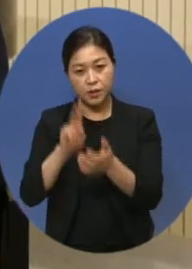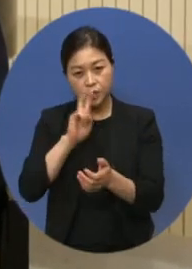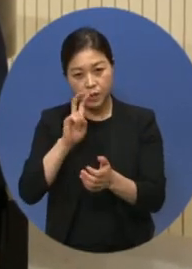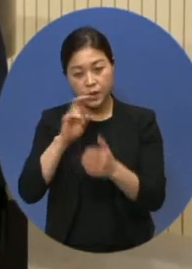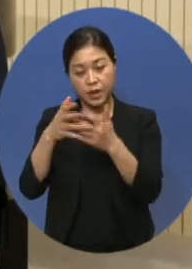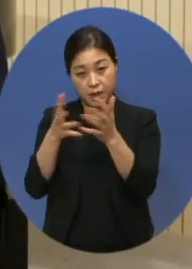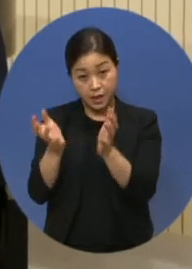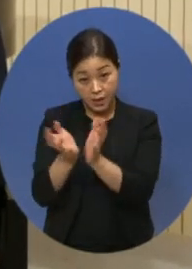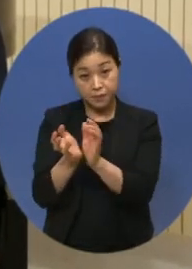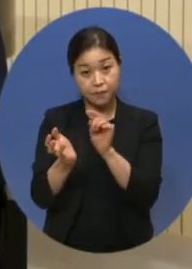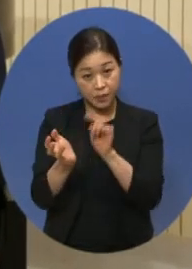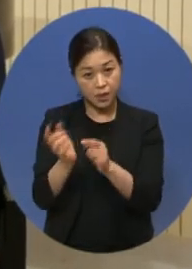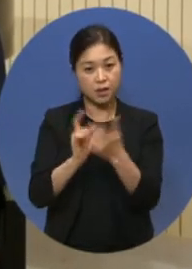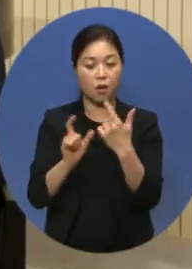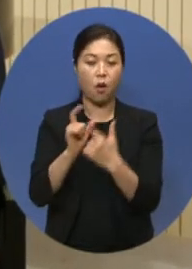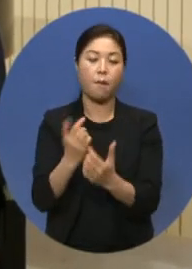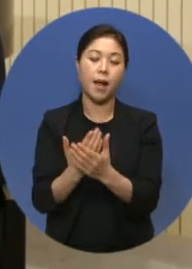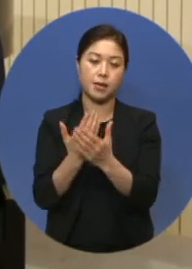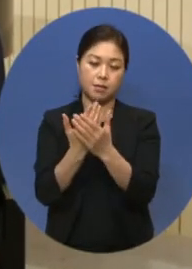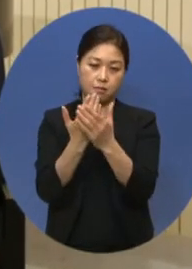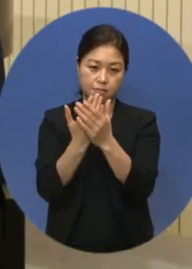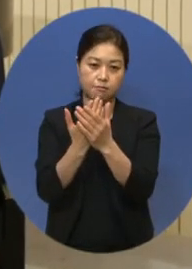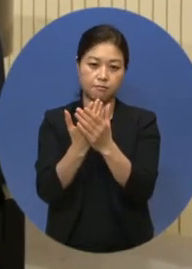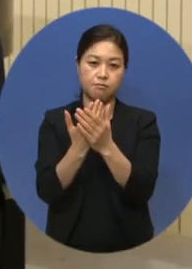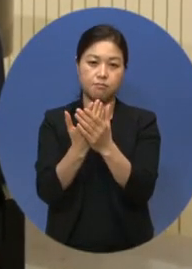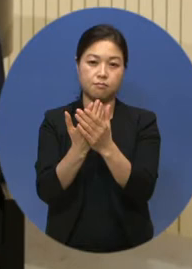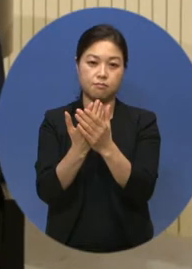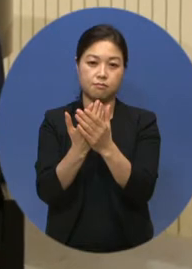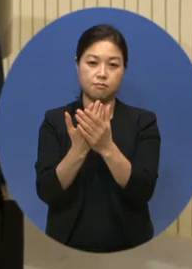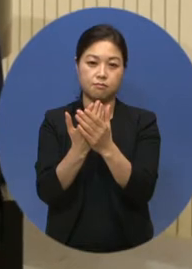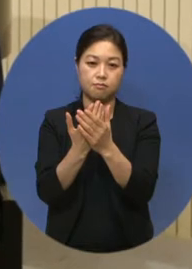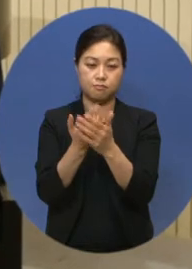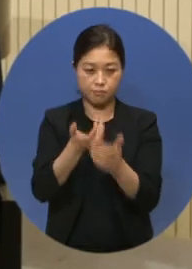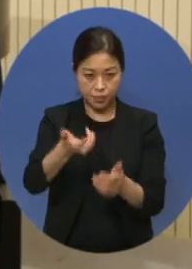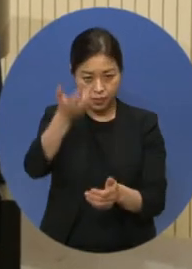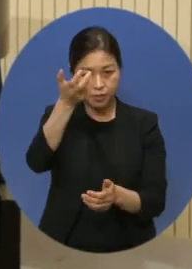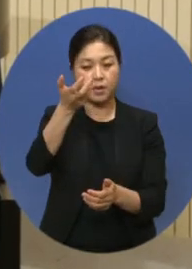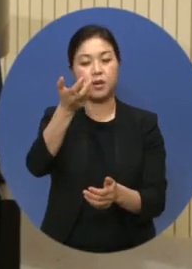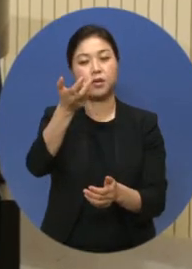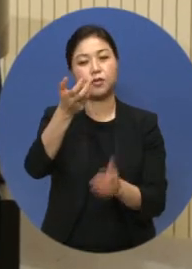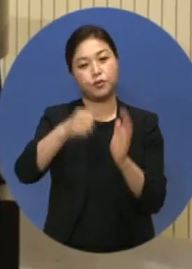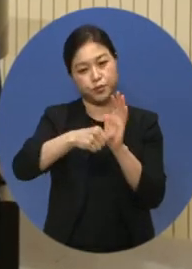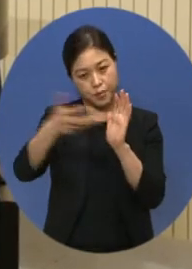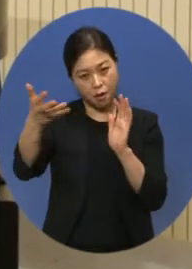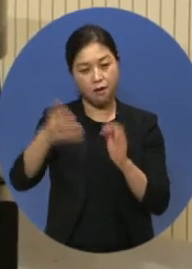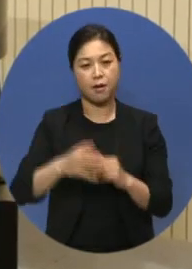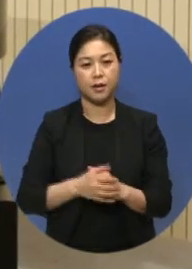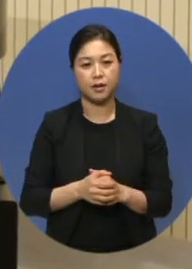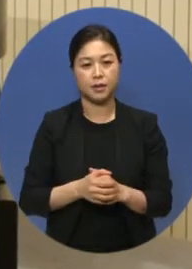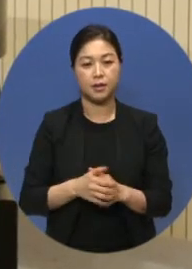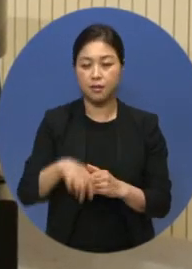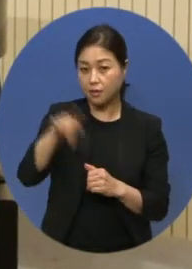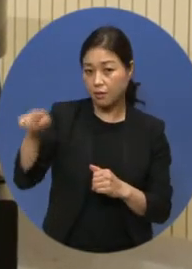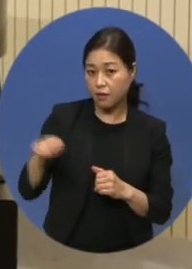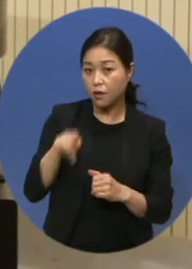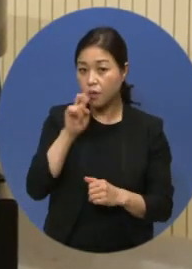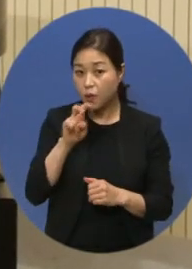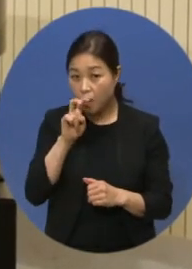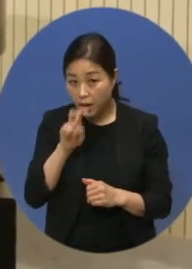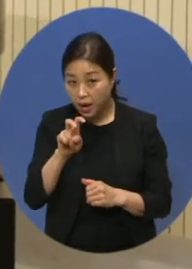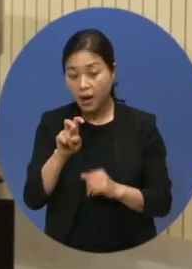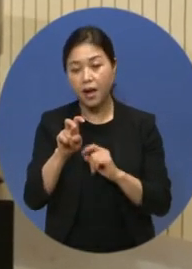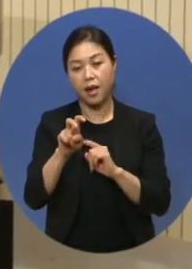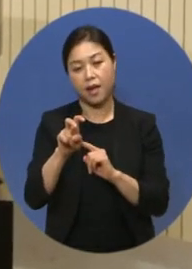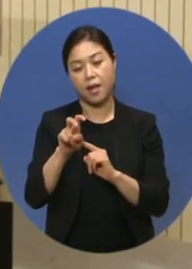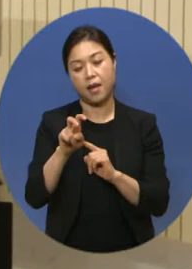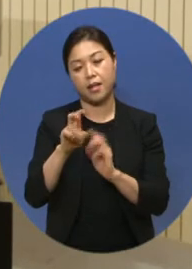미라클 앙상블이 더욱더 업그레이드 되고 유명해져서 이 친구들이 정말 이